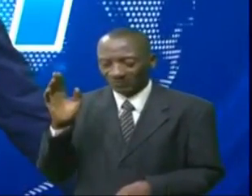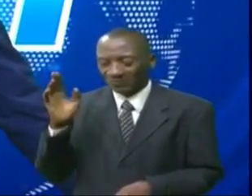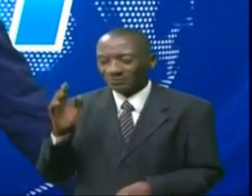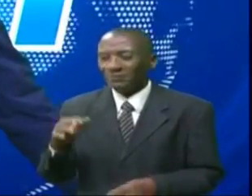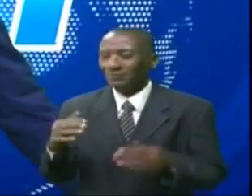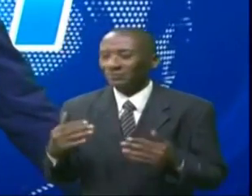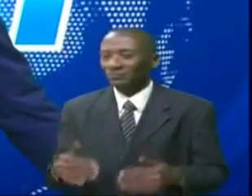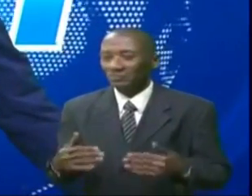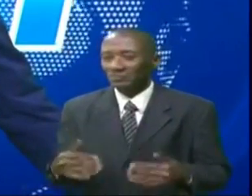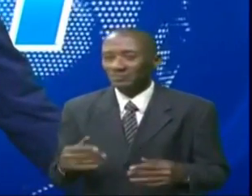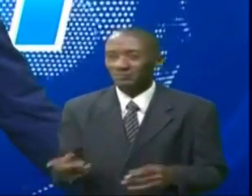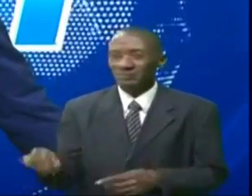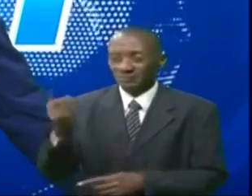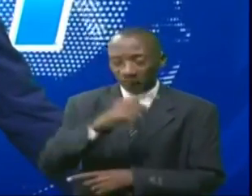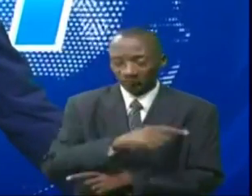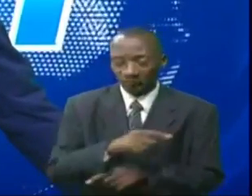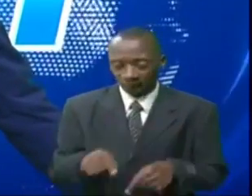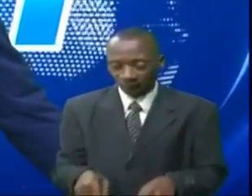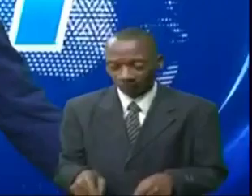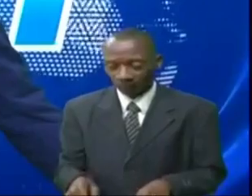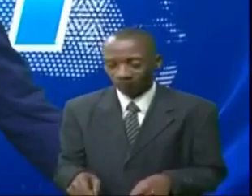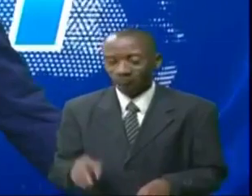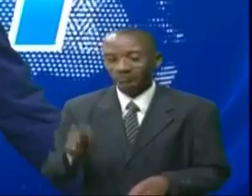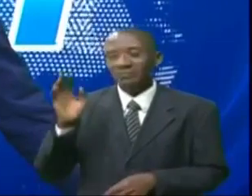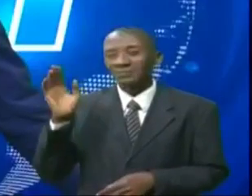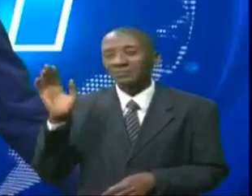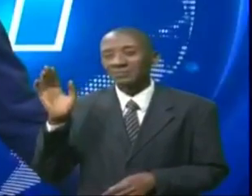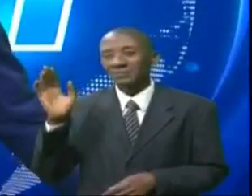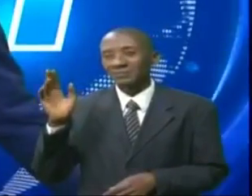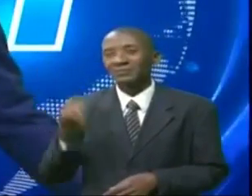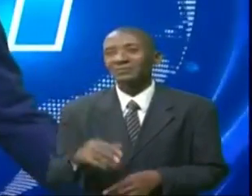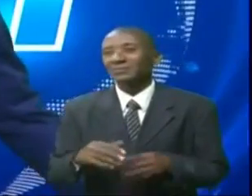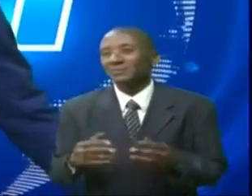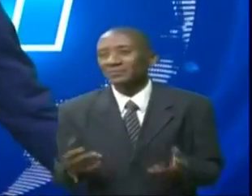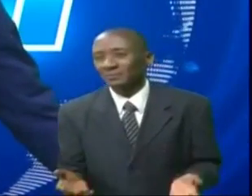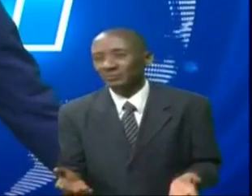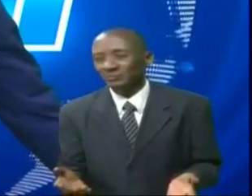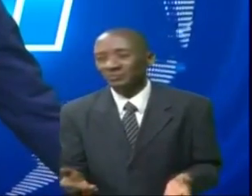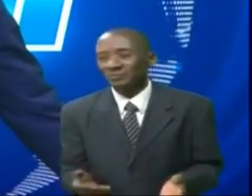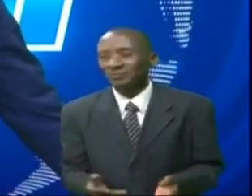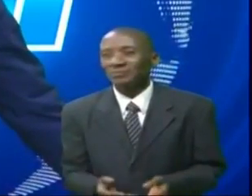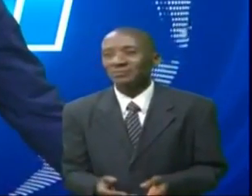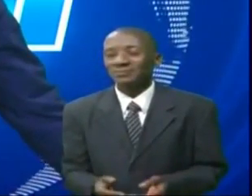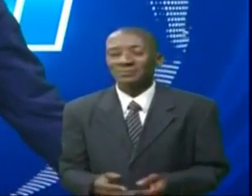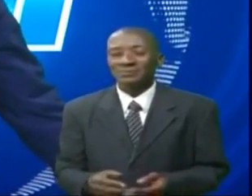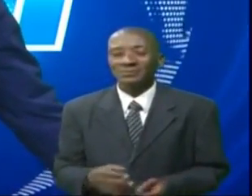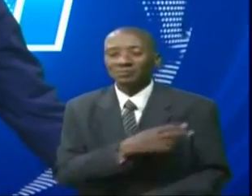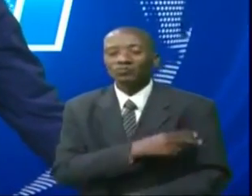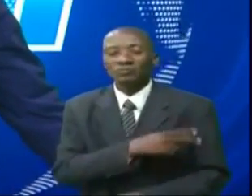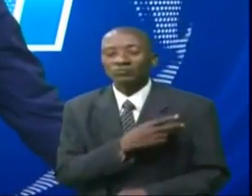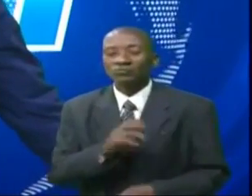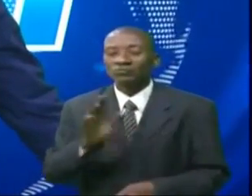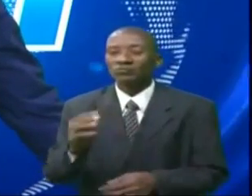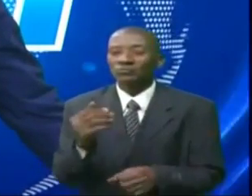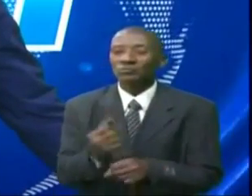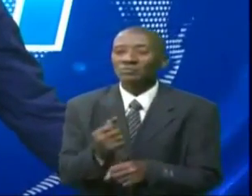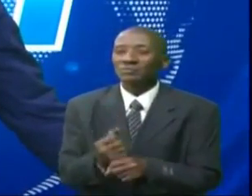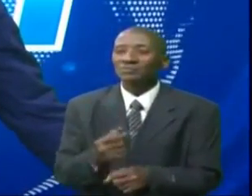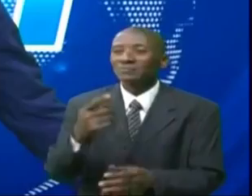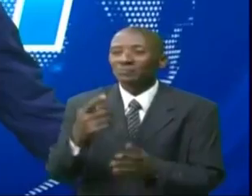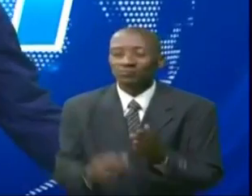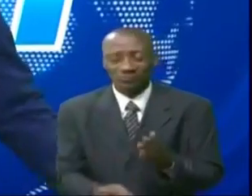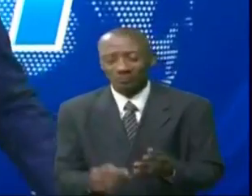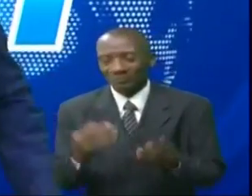tour ses projets au bourgmestre de la commune de Gombe, Kintambou Ngiringiri Bandalungwa, à qui il a également sollicité un soutien